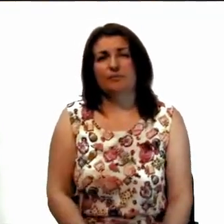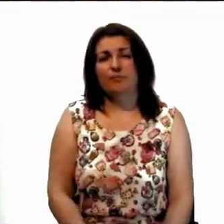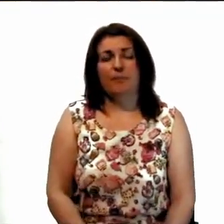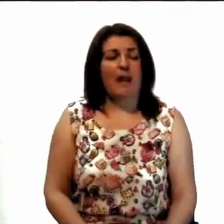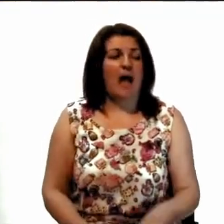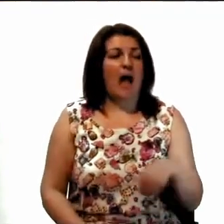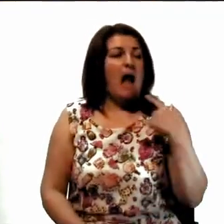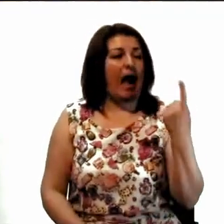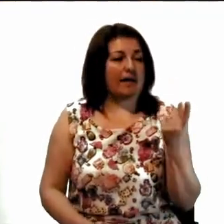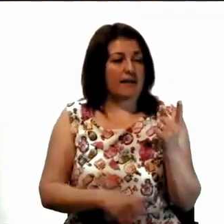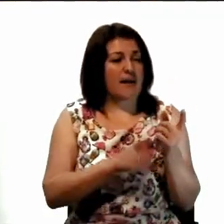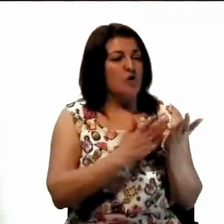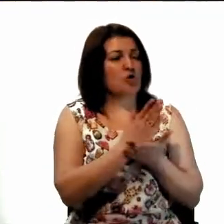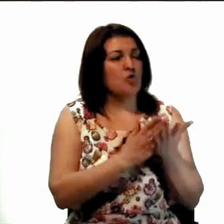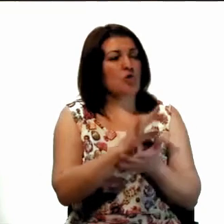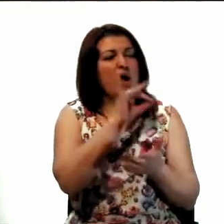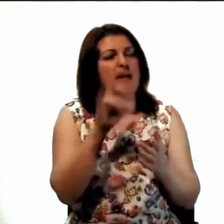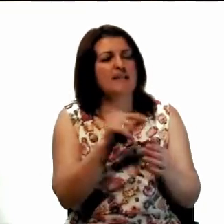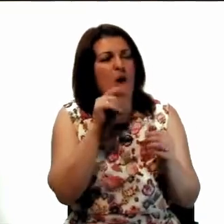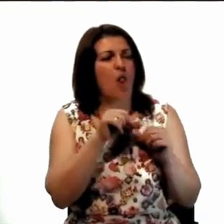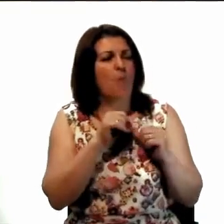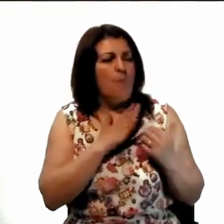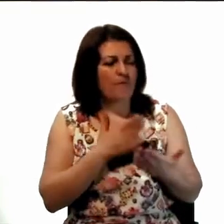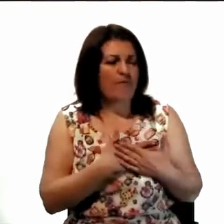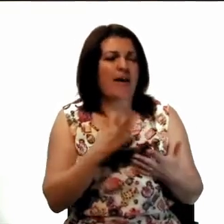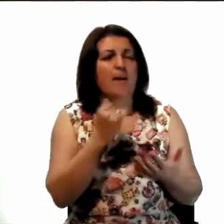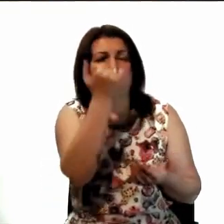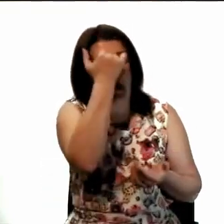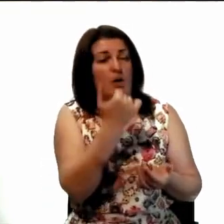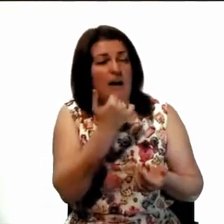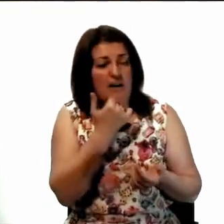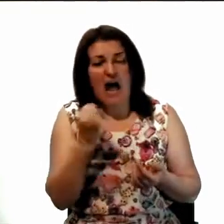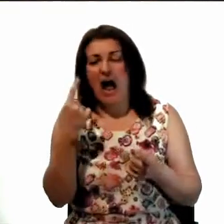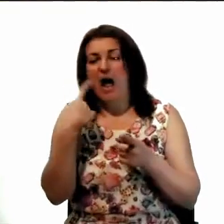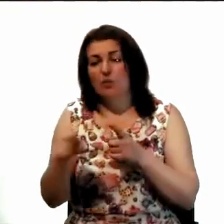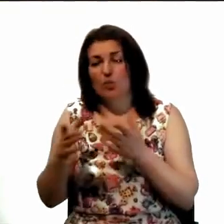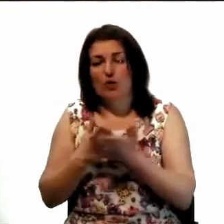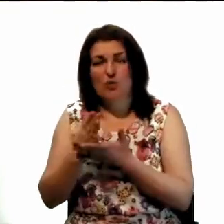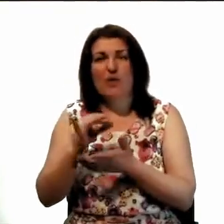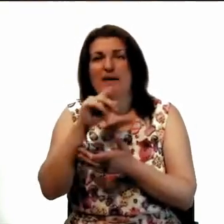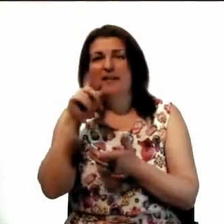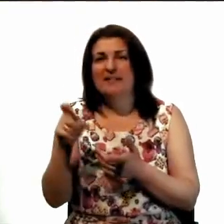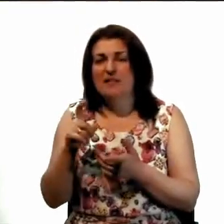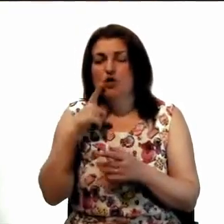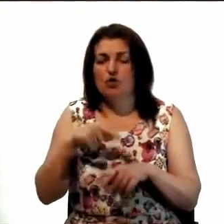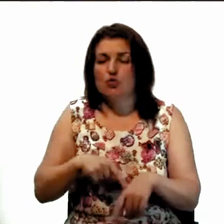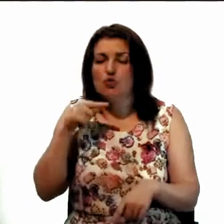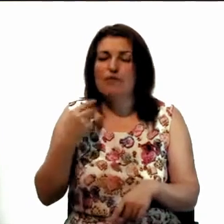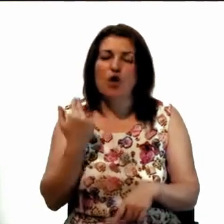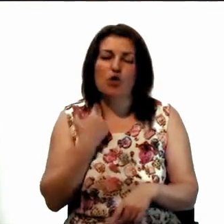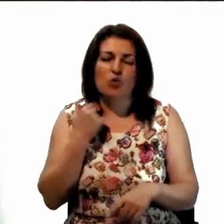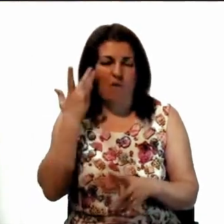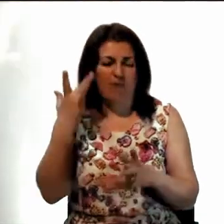одни служат из любви и благодарности, а другие из чувства долга